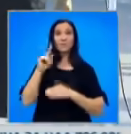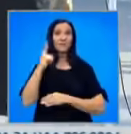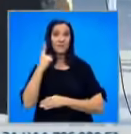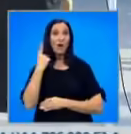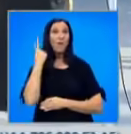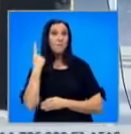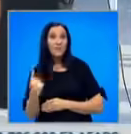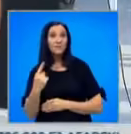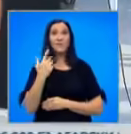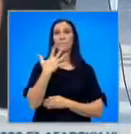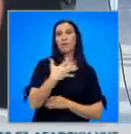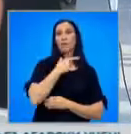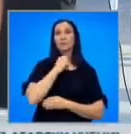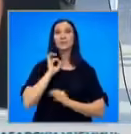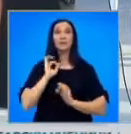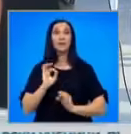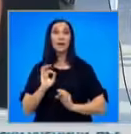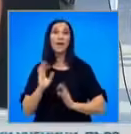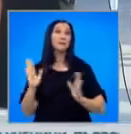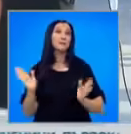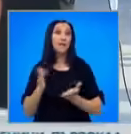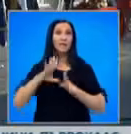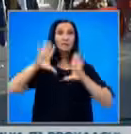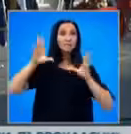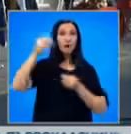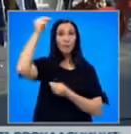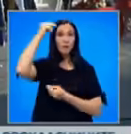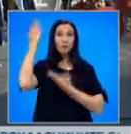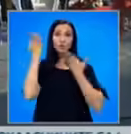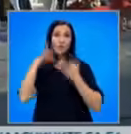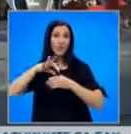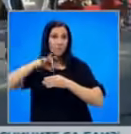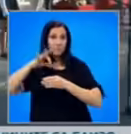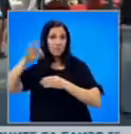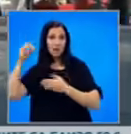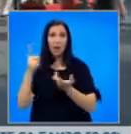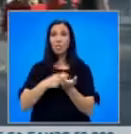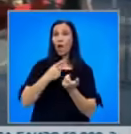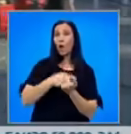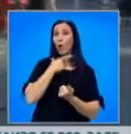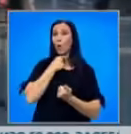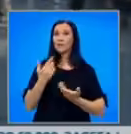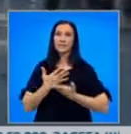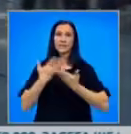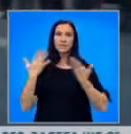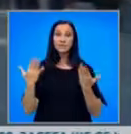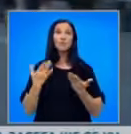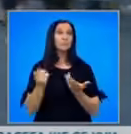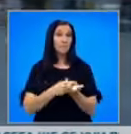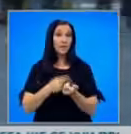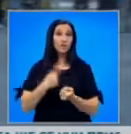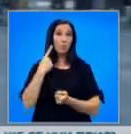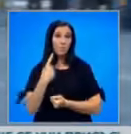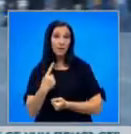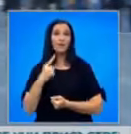за първи и пети клас. Така постъпиха и в цялата страна. Училищата избираха само по няколко випуска за тържеството. Най-често